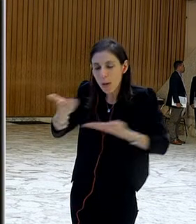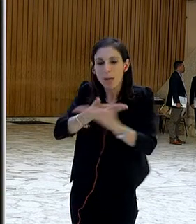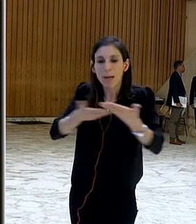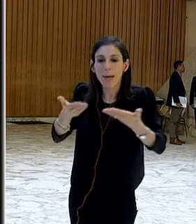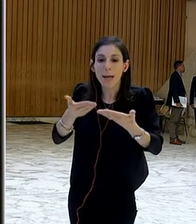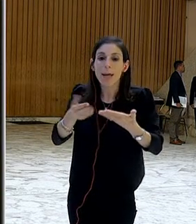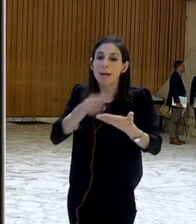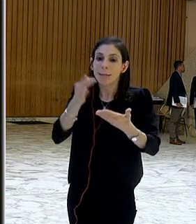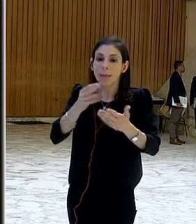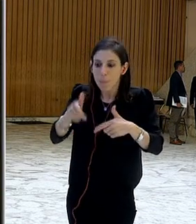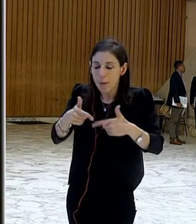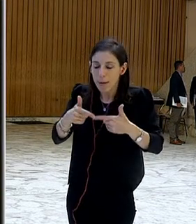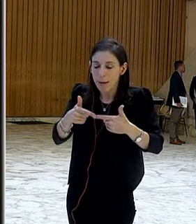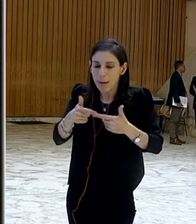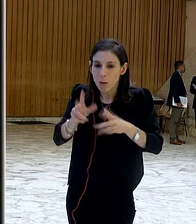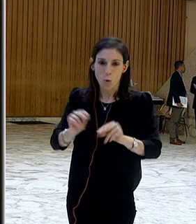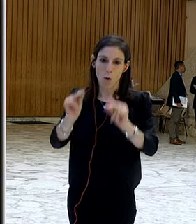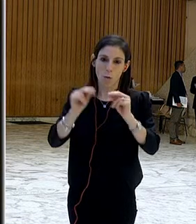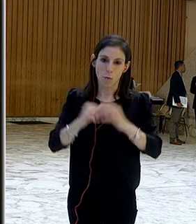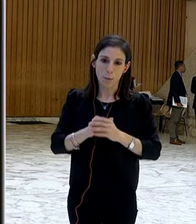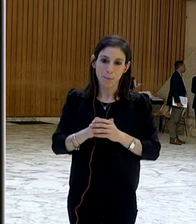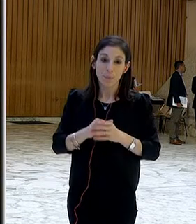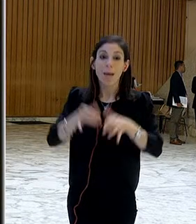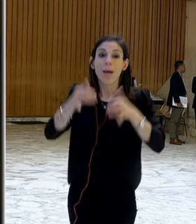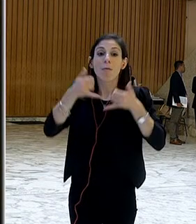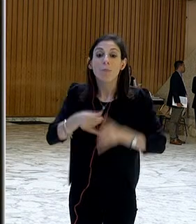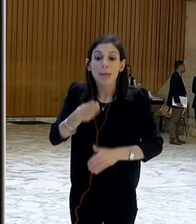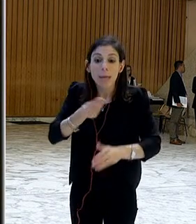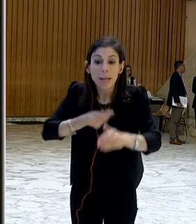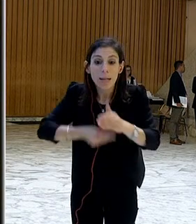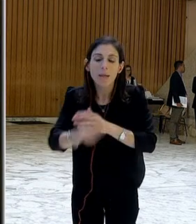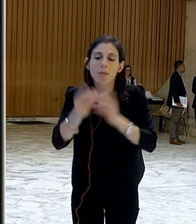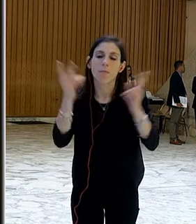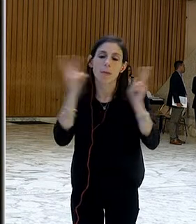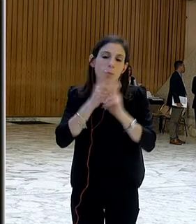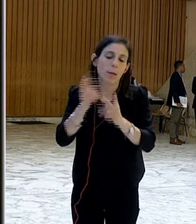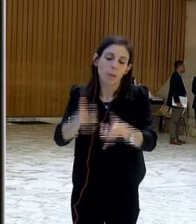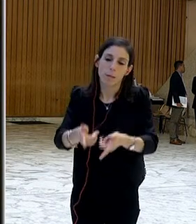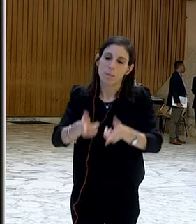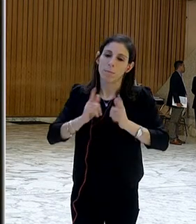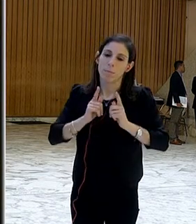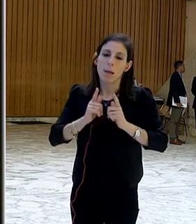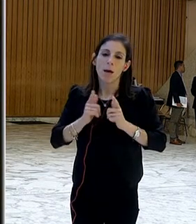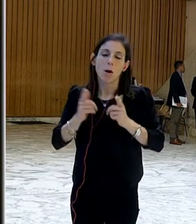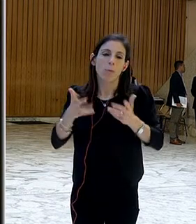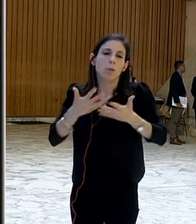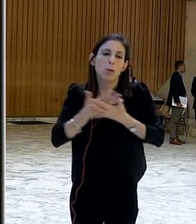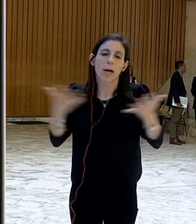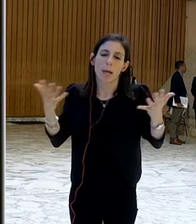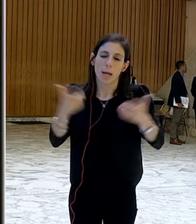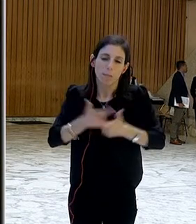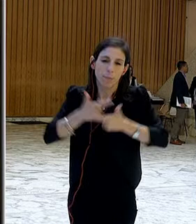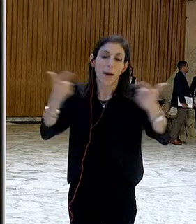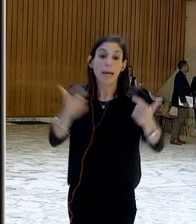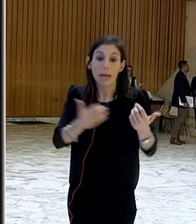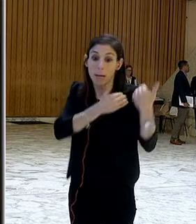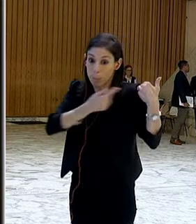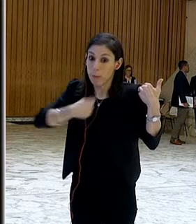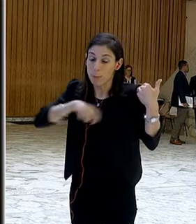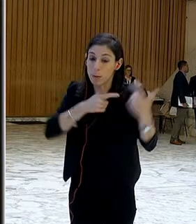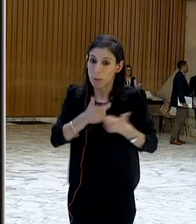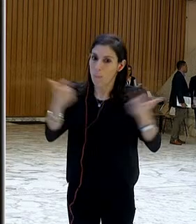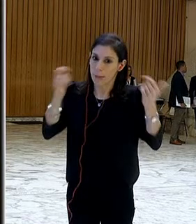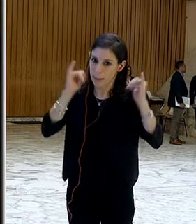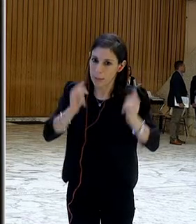La naissance des enfants est un don qui augmente notre joie et notre sens de responsabilité comme parents.